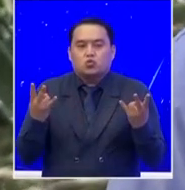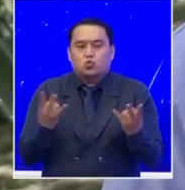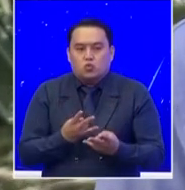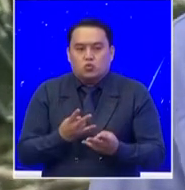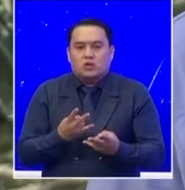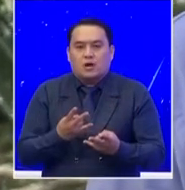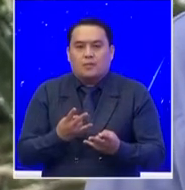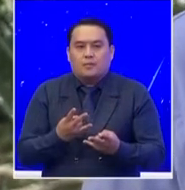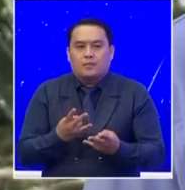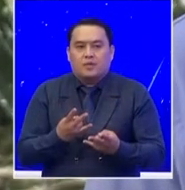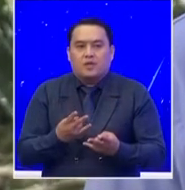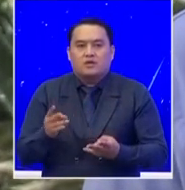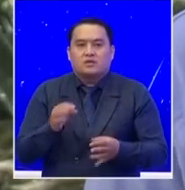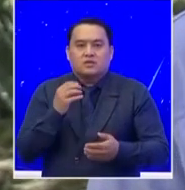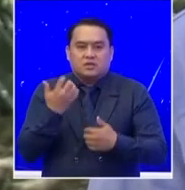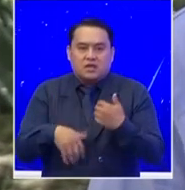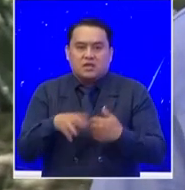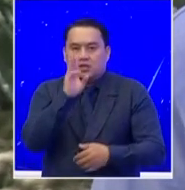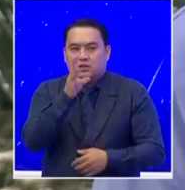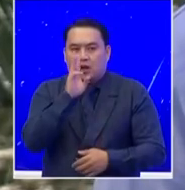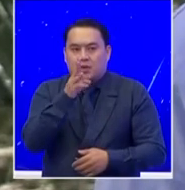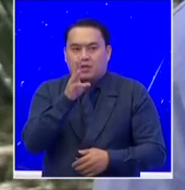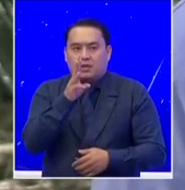работать. Хорошо? Средняя заработная плата?